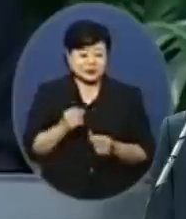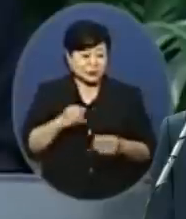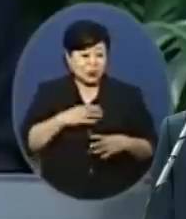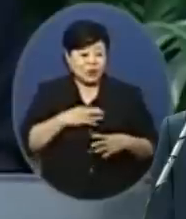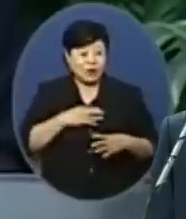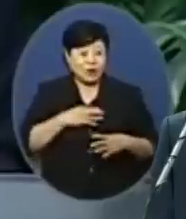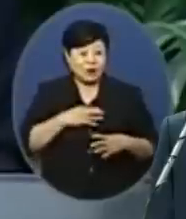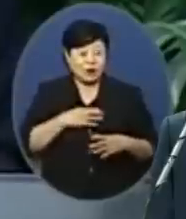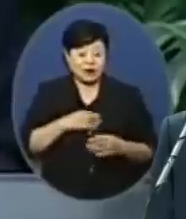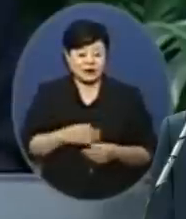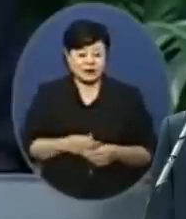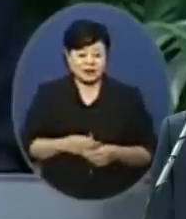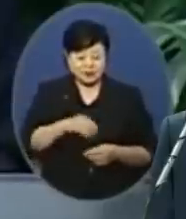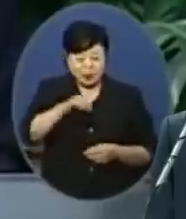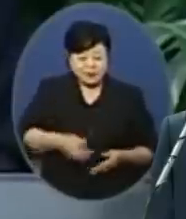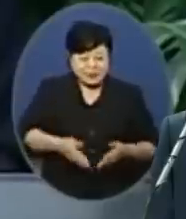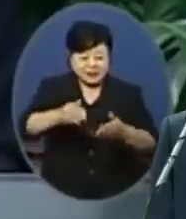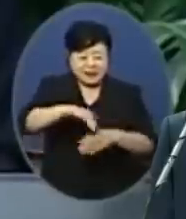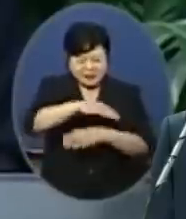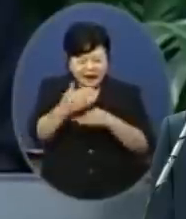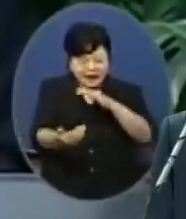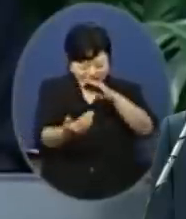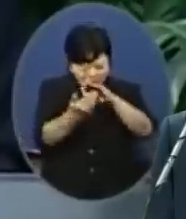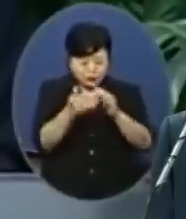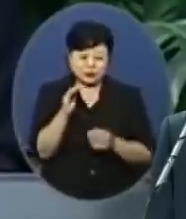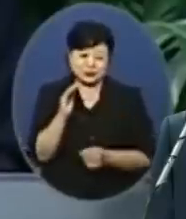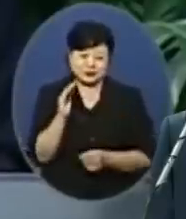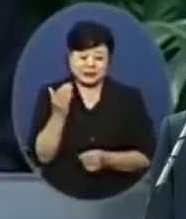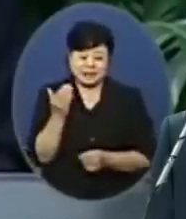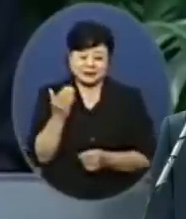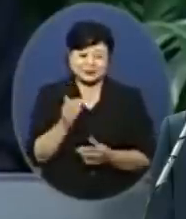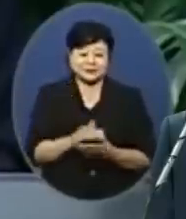놀랍게도 그런 것이 여러분 앞날에 다 이루어지게 되는 것입니다.